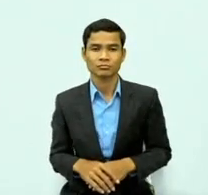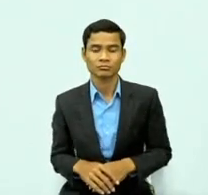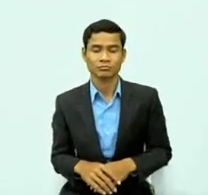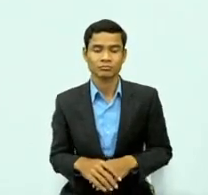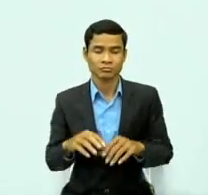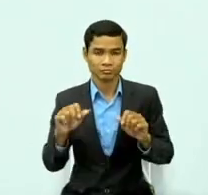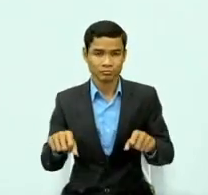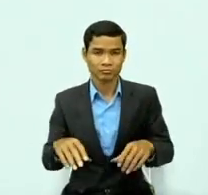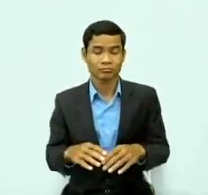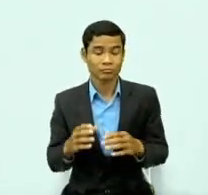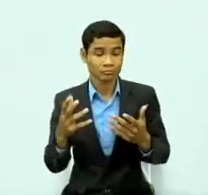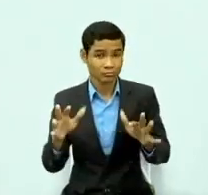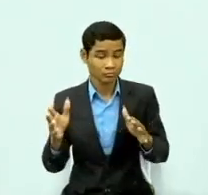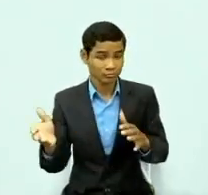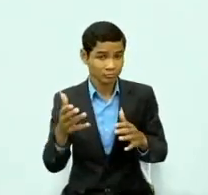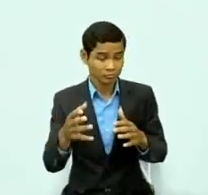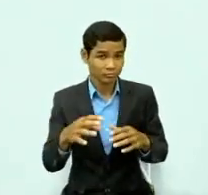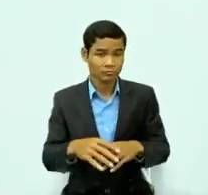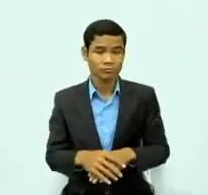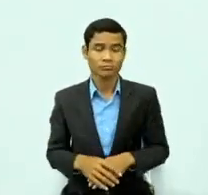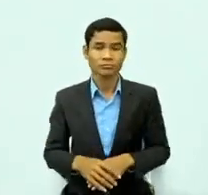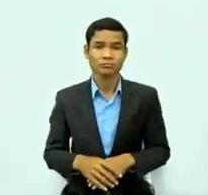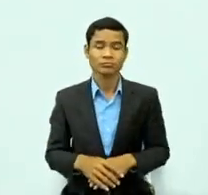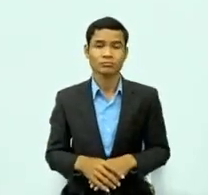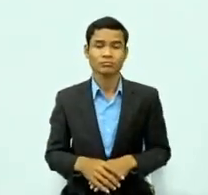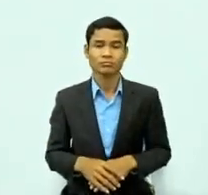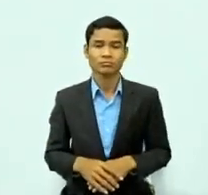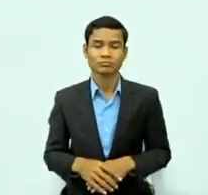ចារួចរាល់ហើយឬនៅកូន